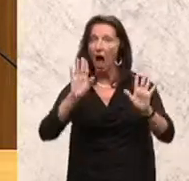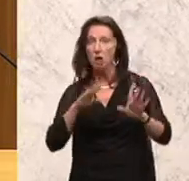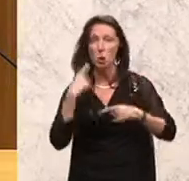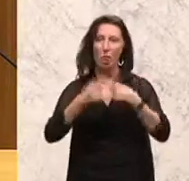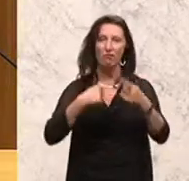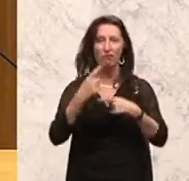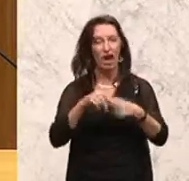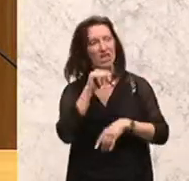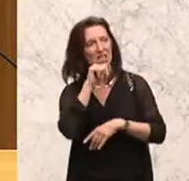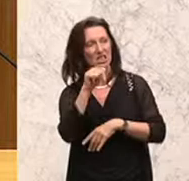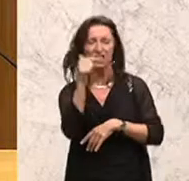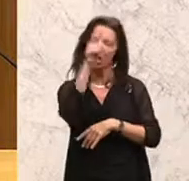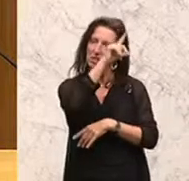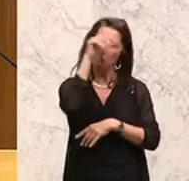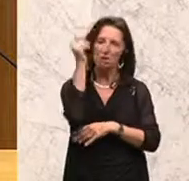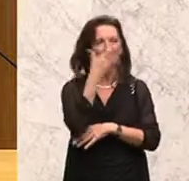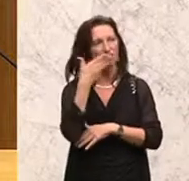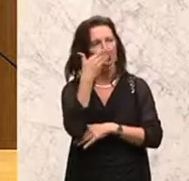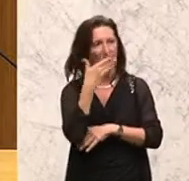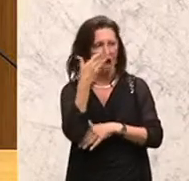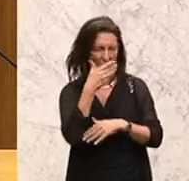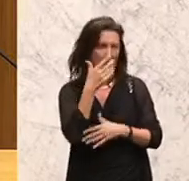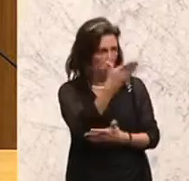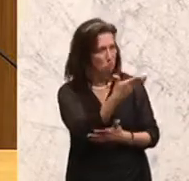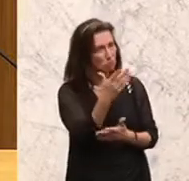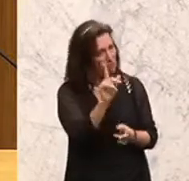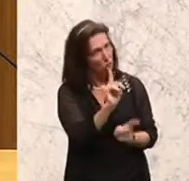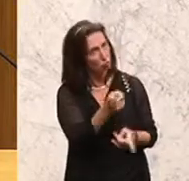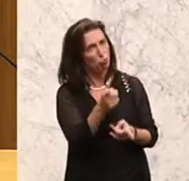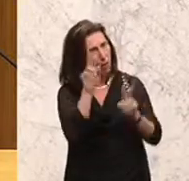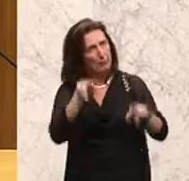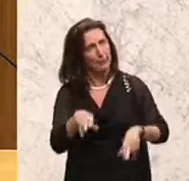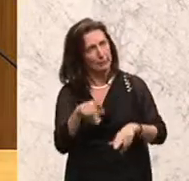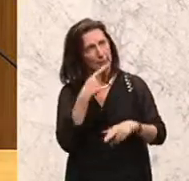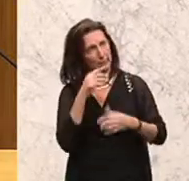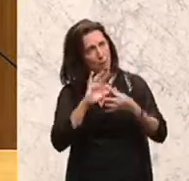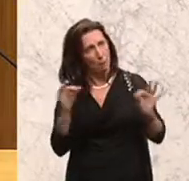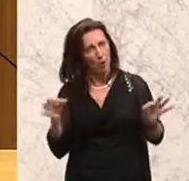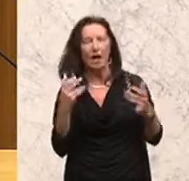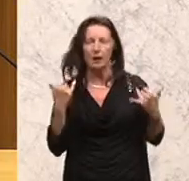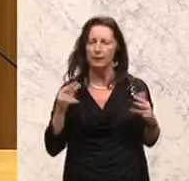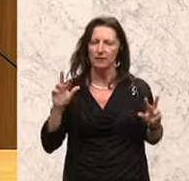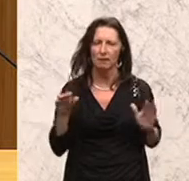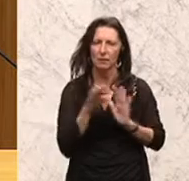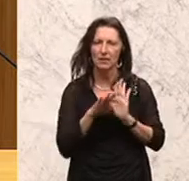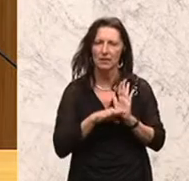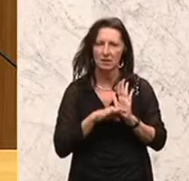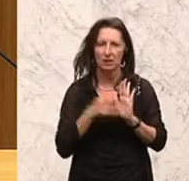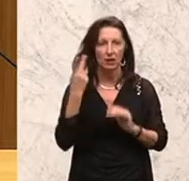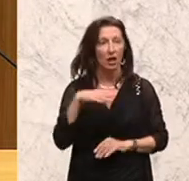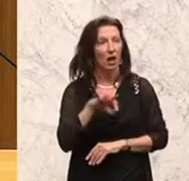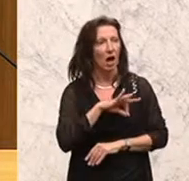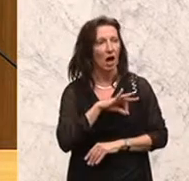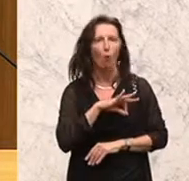unmenschlich, aber das müssen Sie aber auch wirklich einmal laut sagen. Und jetzt zu dem Gesetz an sich, zur Vorgangsweise. Herr Kollege Broos hat